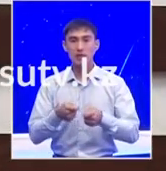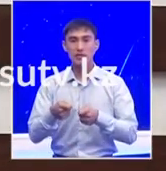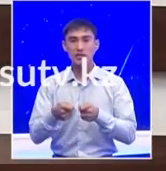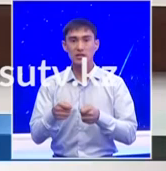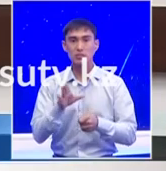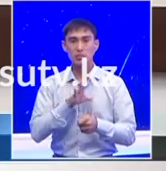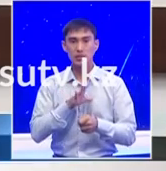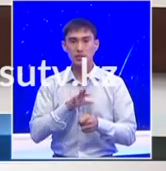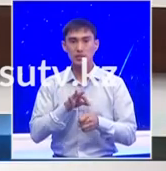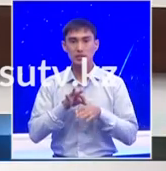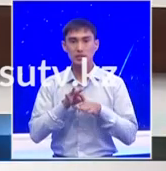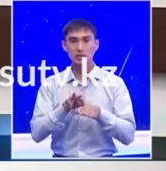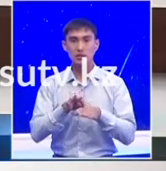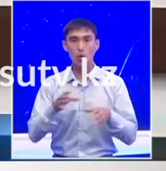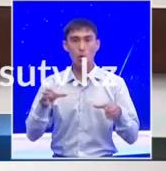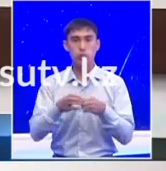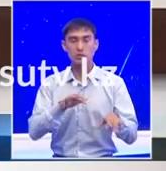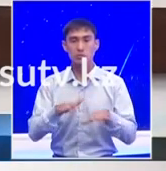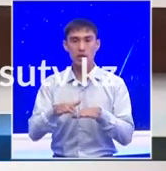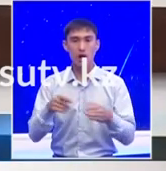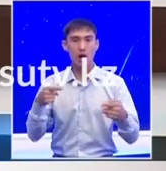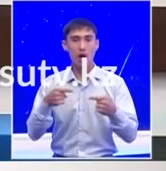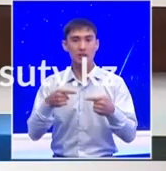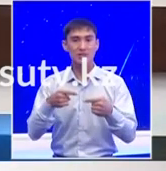по антиинфляционному реагированию на